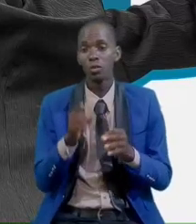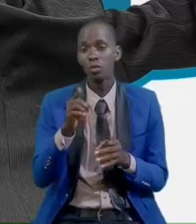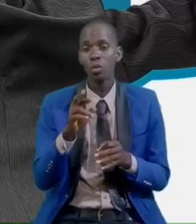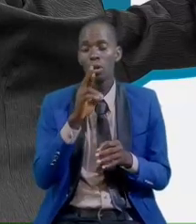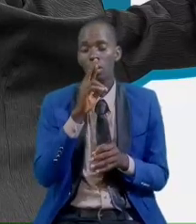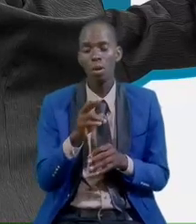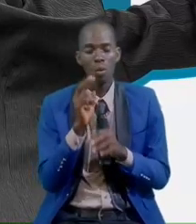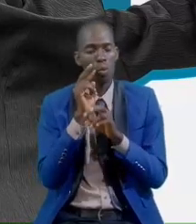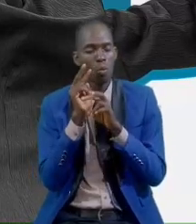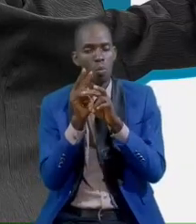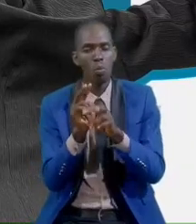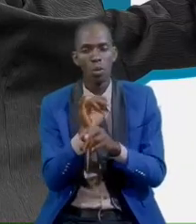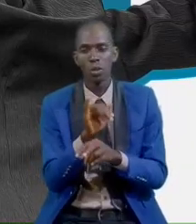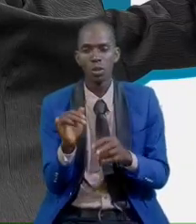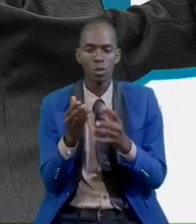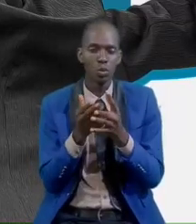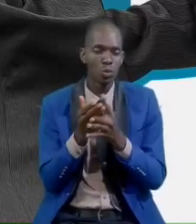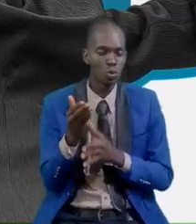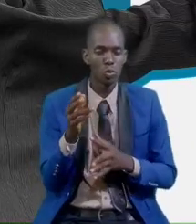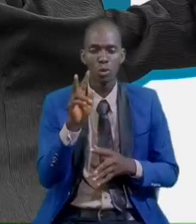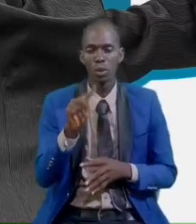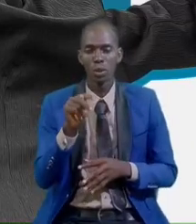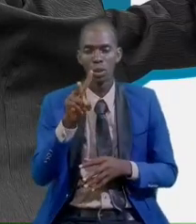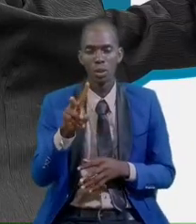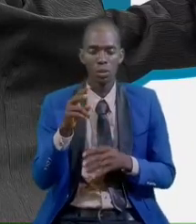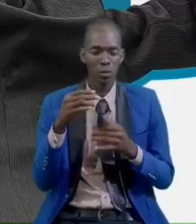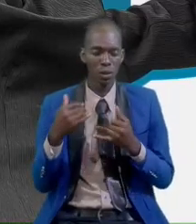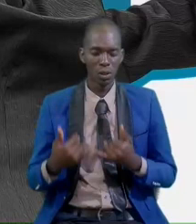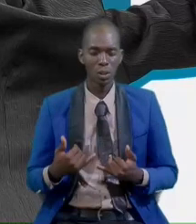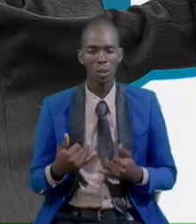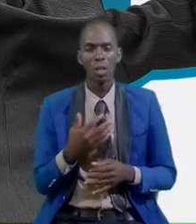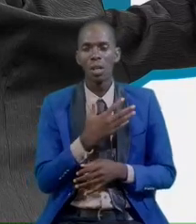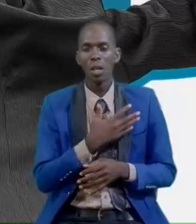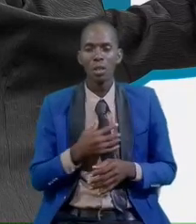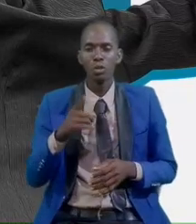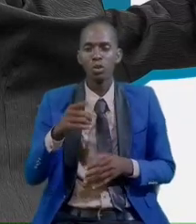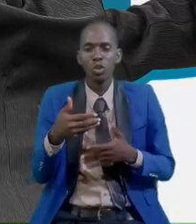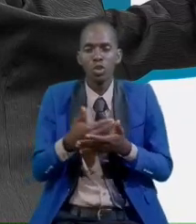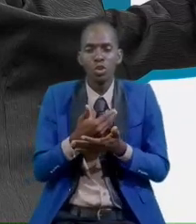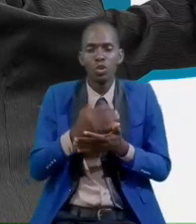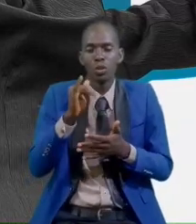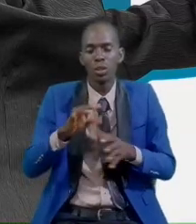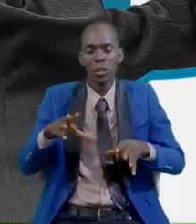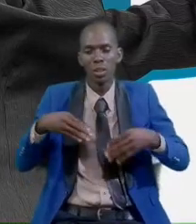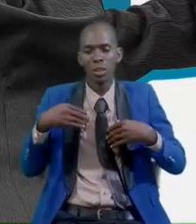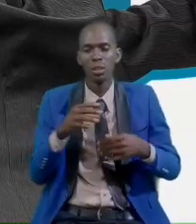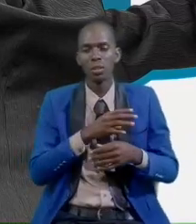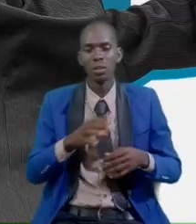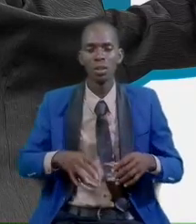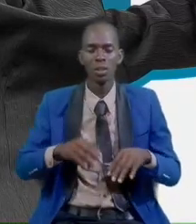Et si vous nous écoutez à la radio, à la télévision, et vous avez donné votre vie à Christ,